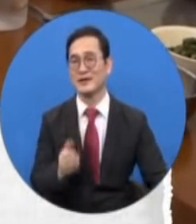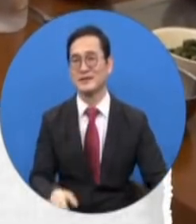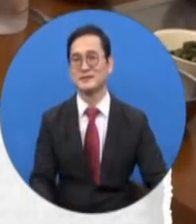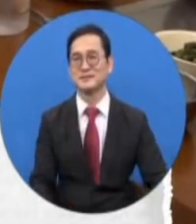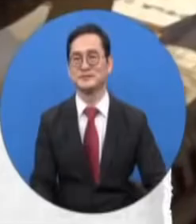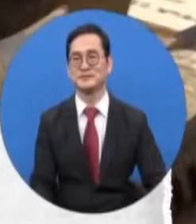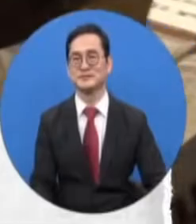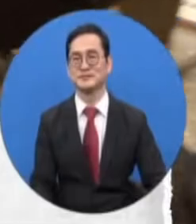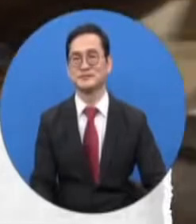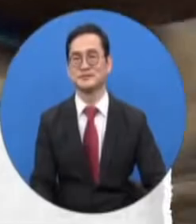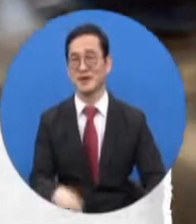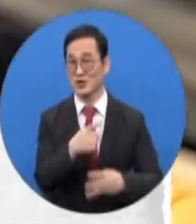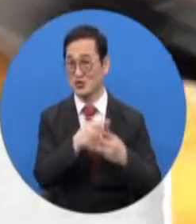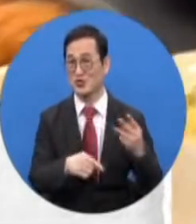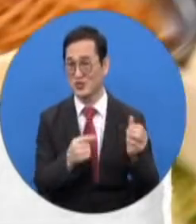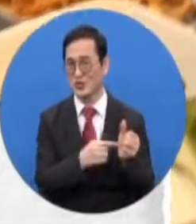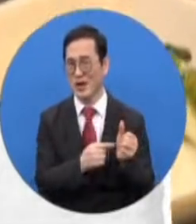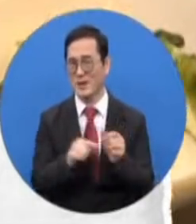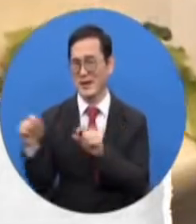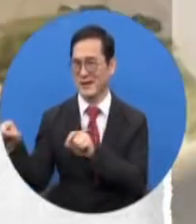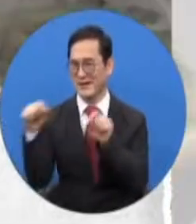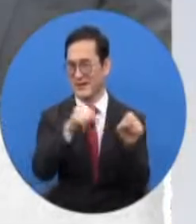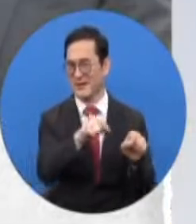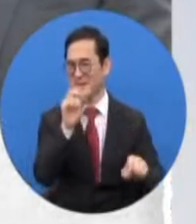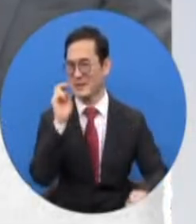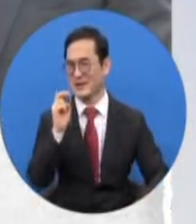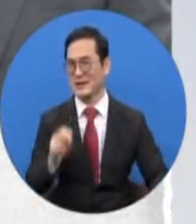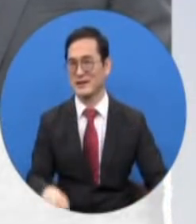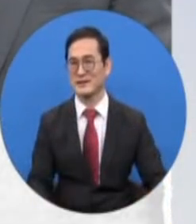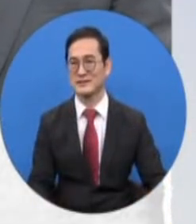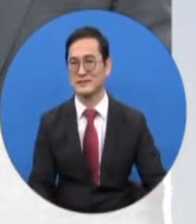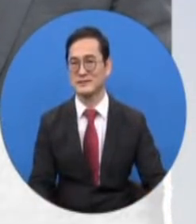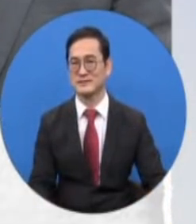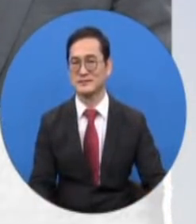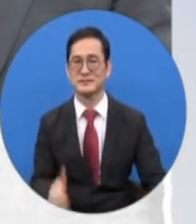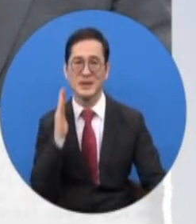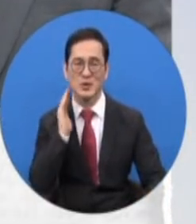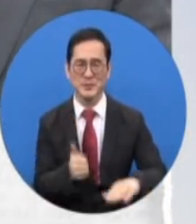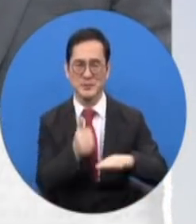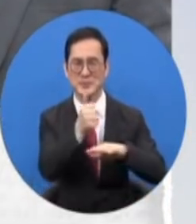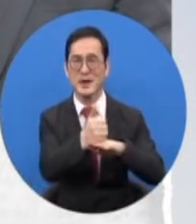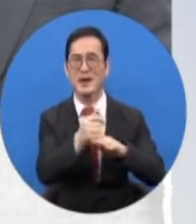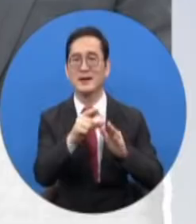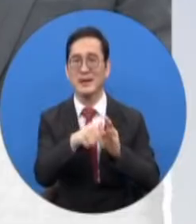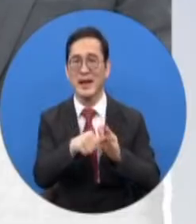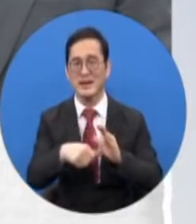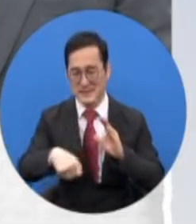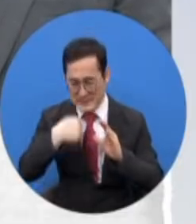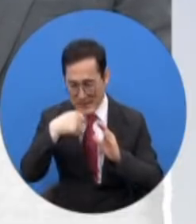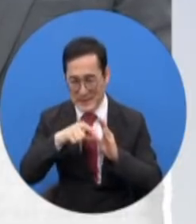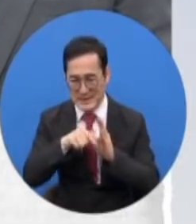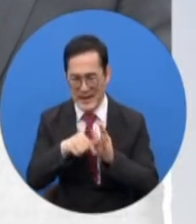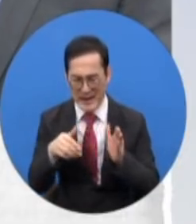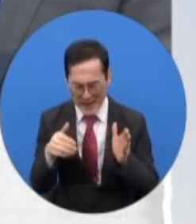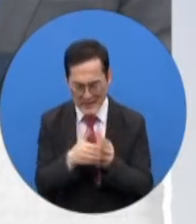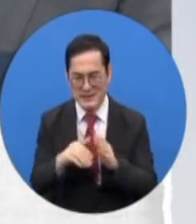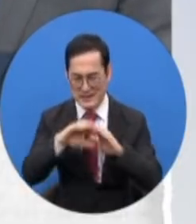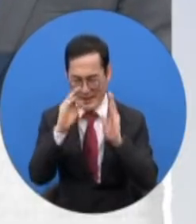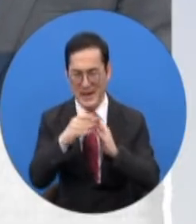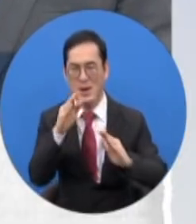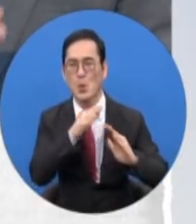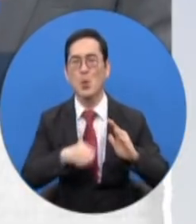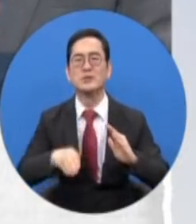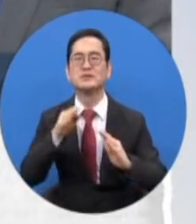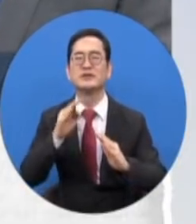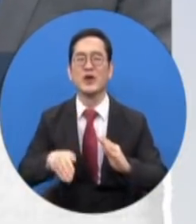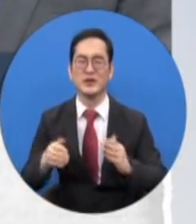결국에 대통령이 이제 취임을 하시면 네. 문제가 뭐냐면 식사하시는 시간까지 공적인 업무가 되는 것이죠. 아, 그러니까 듣기도 해야